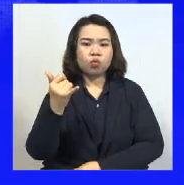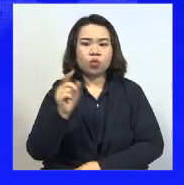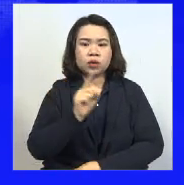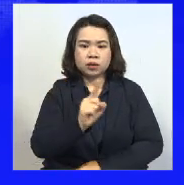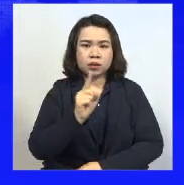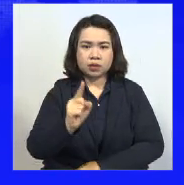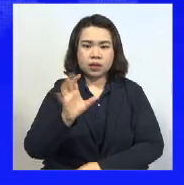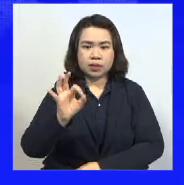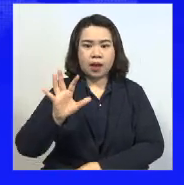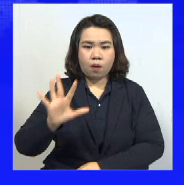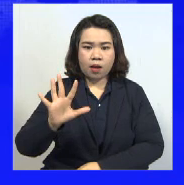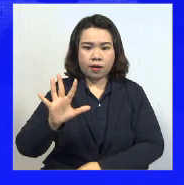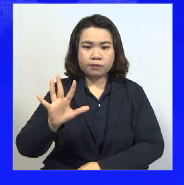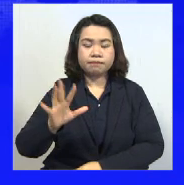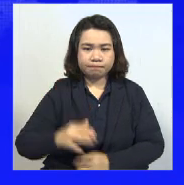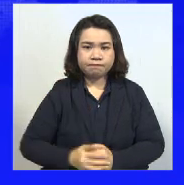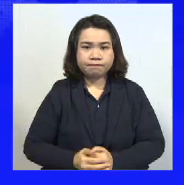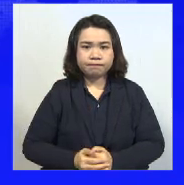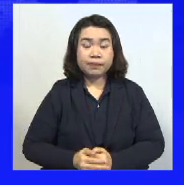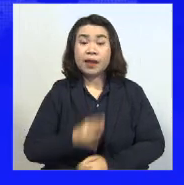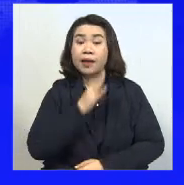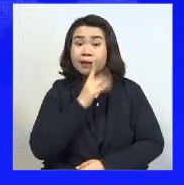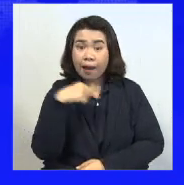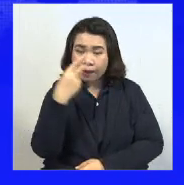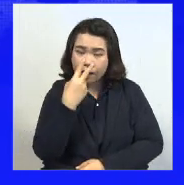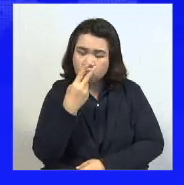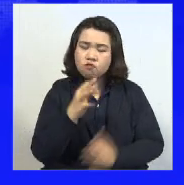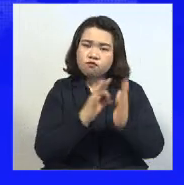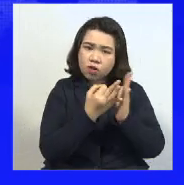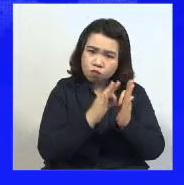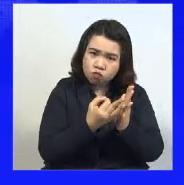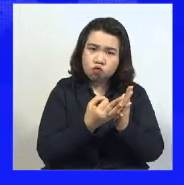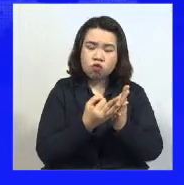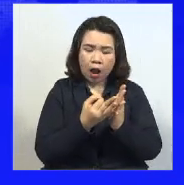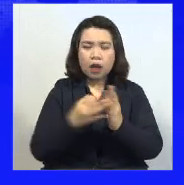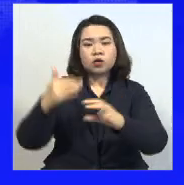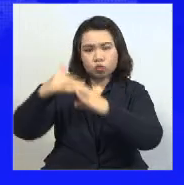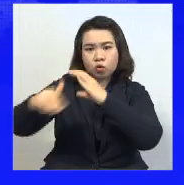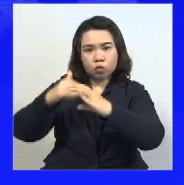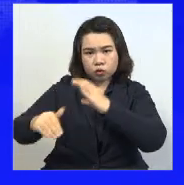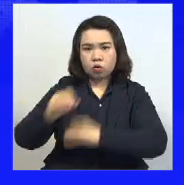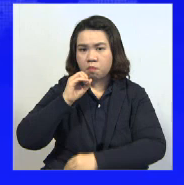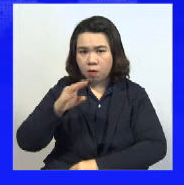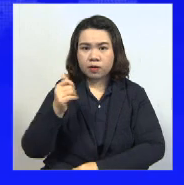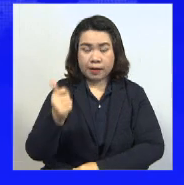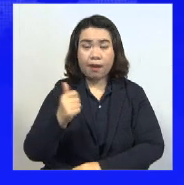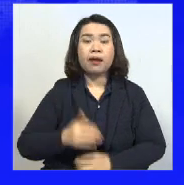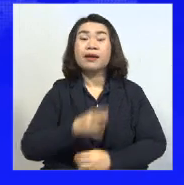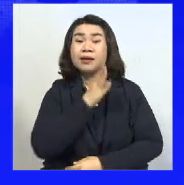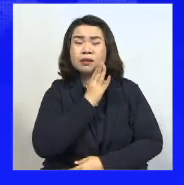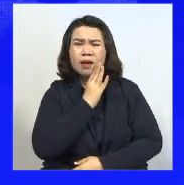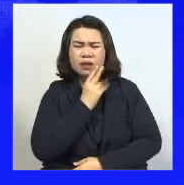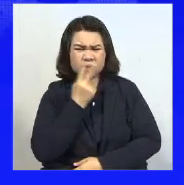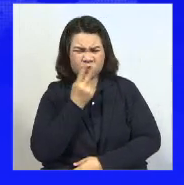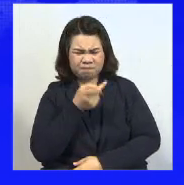ได้1195นะคะหรือว่าถ้าใครใช้สื่อออนไลน์ก็ Facebook ของกองบังคับการปราบปรามนะคะถ้าเกิดว่า